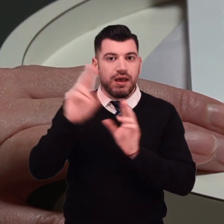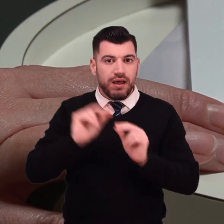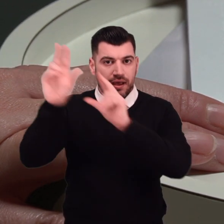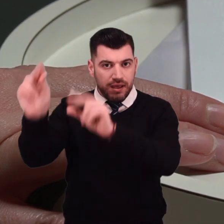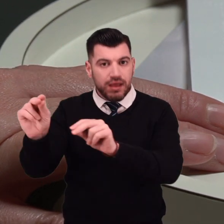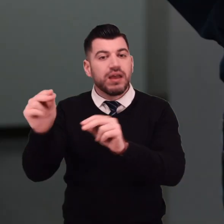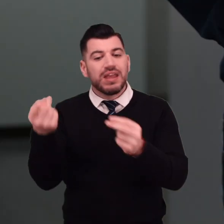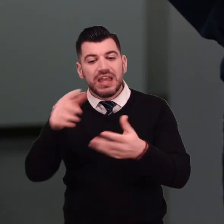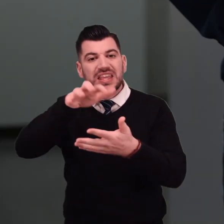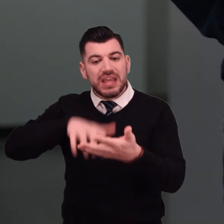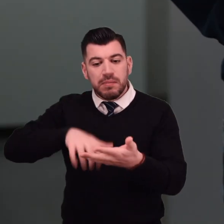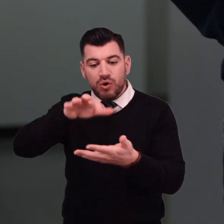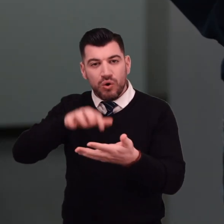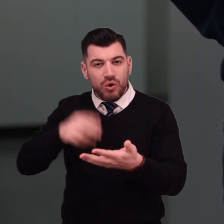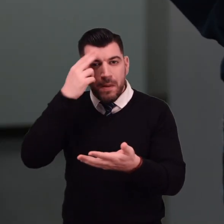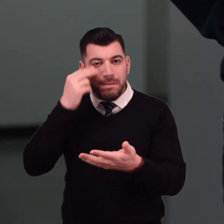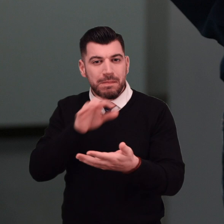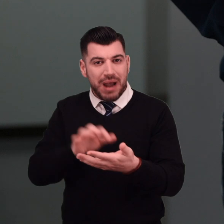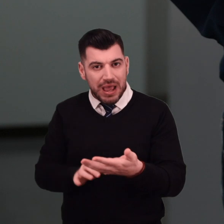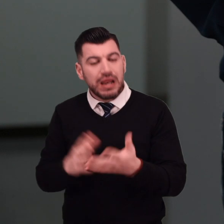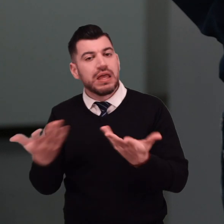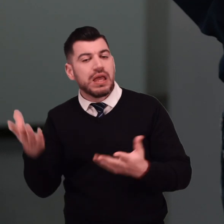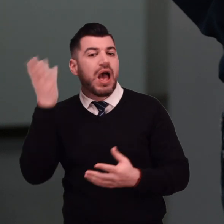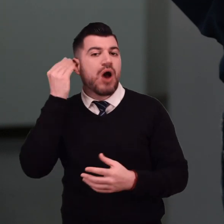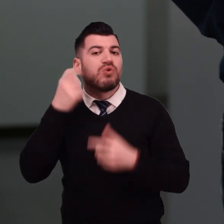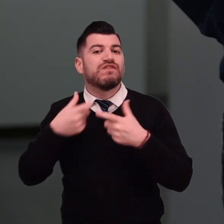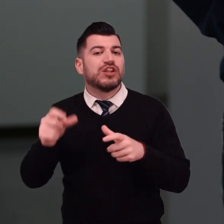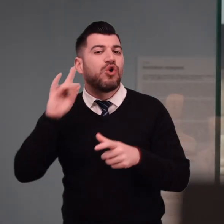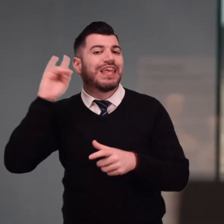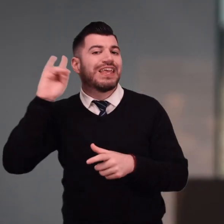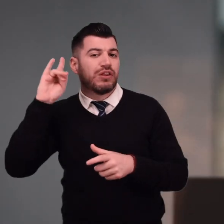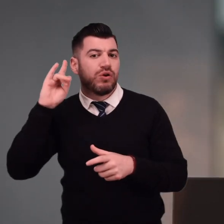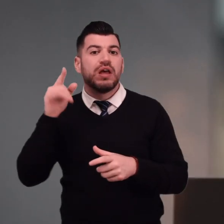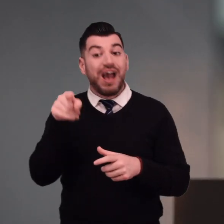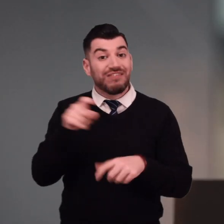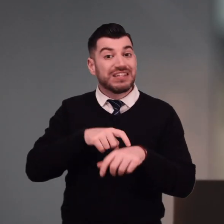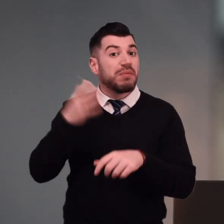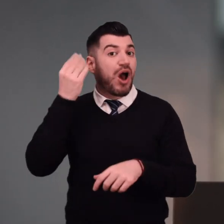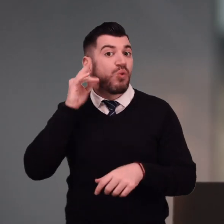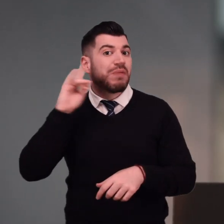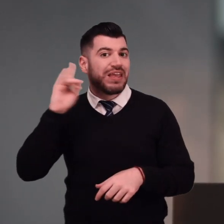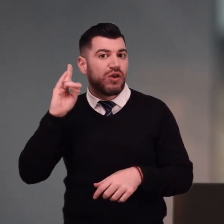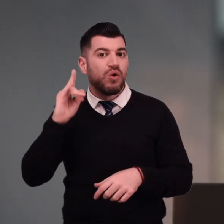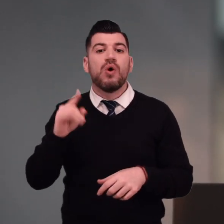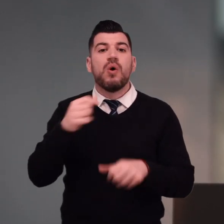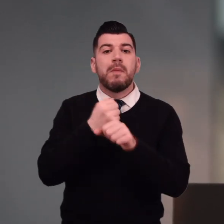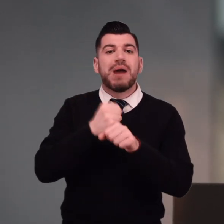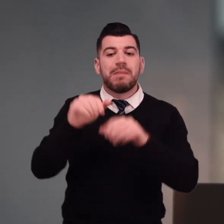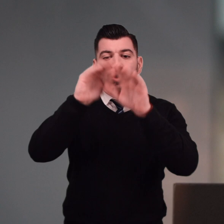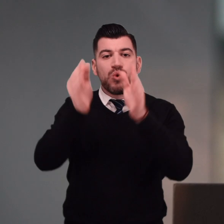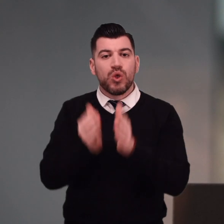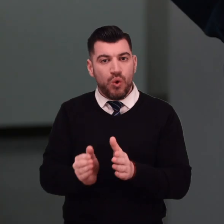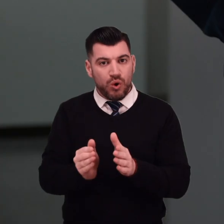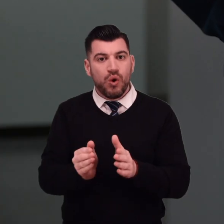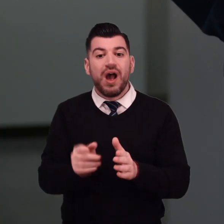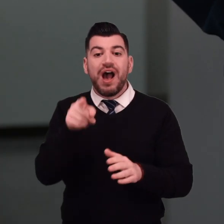ηχητικά αρχεία. Μαρμάρινο ειδόλιο καθιστής μορφής. Το ειδόλιο έχει ύψος 19 εκατοστά και απεικονίζει έναν άνδρα που κάθεται σε ένα